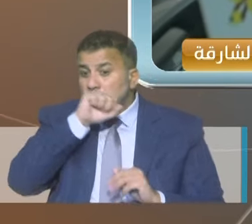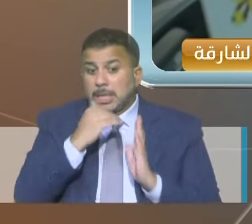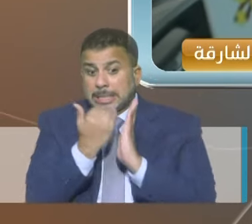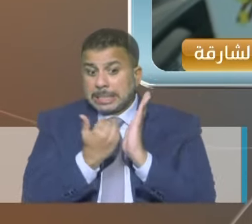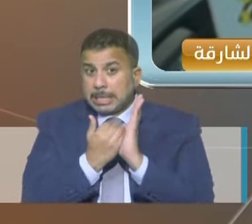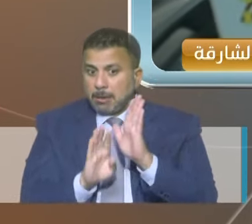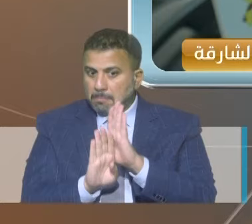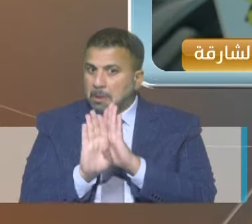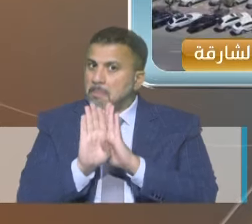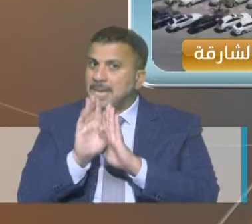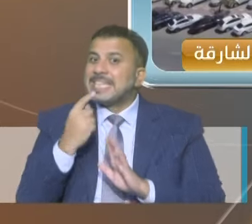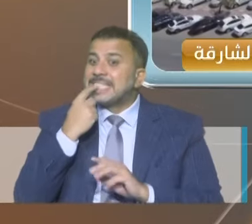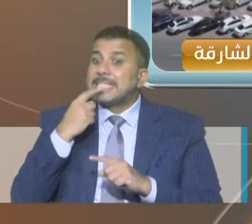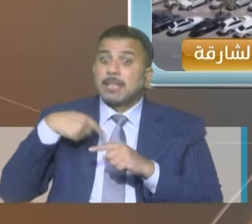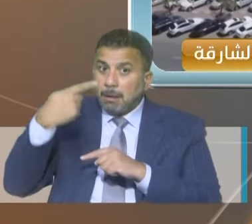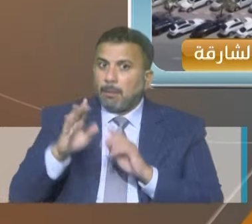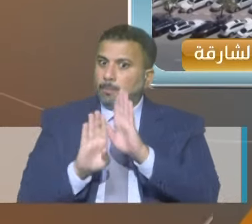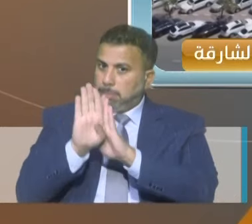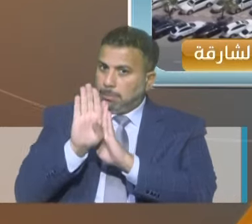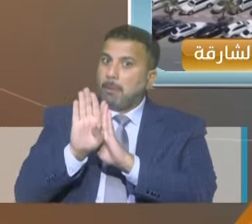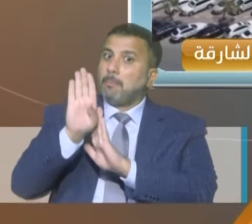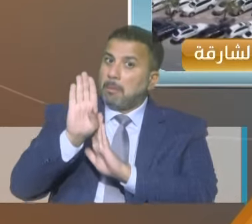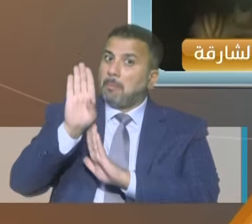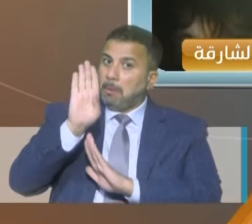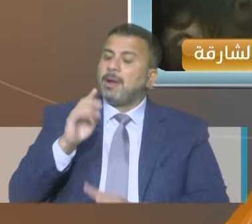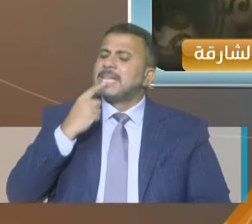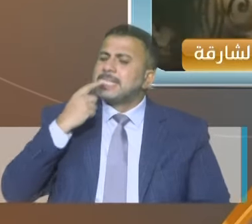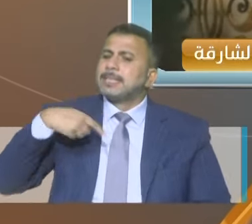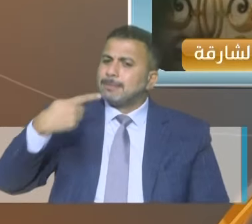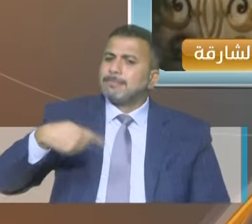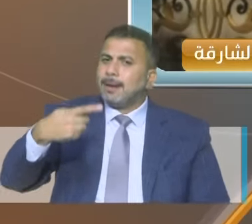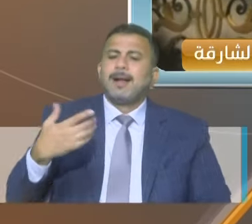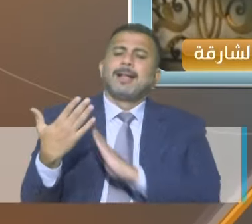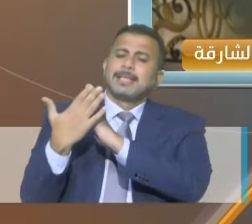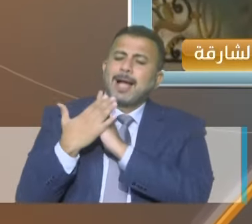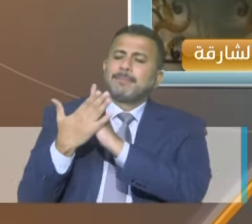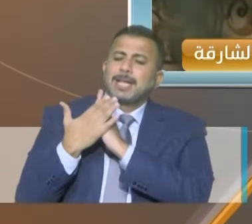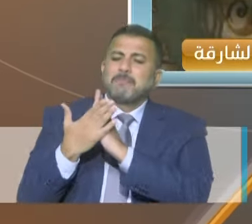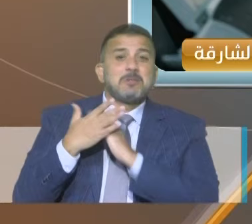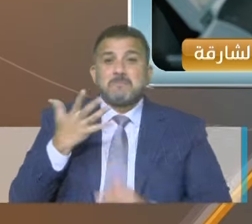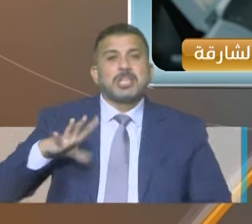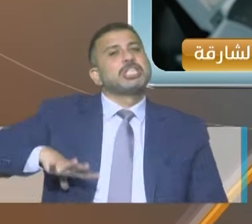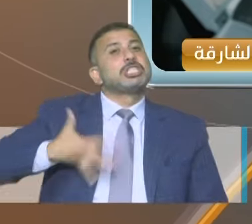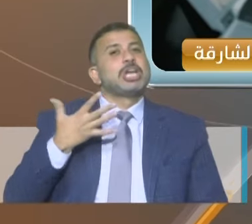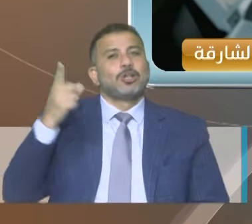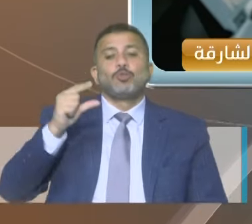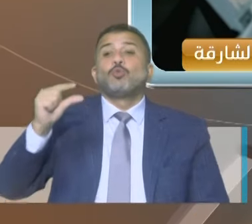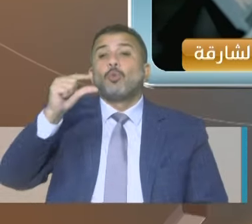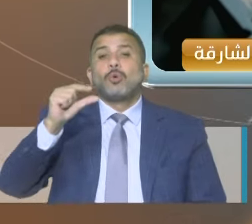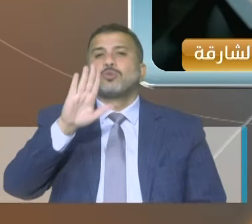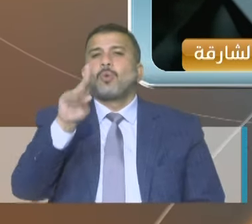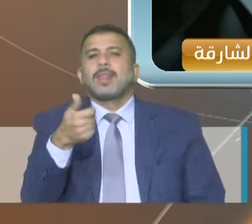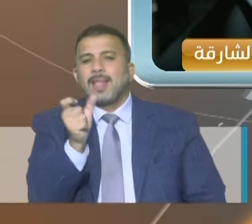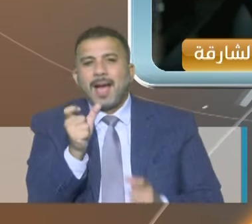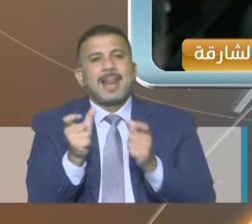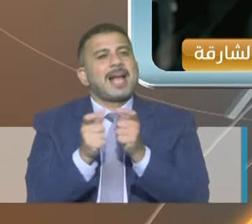نمواً متزايداً في الأعوام المقبلة، وهذا ما نشهده من خلال الدعم الدائم وتوجيهات صاحب السمو الشيخ الدكتور سلطان